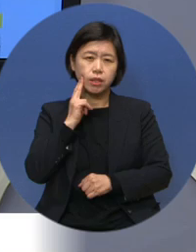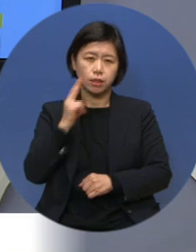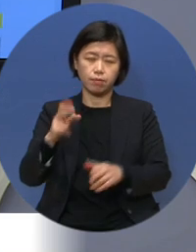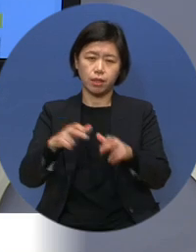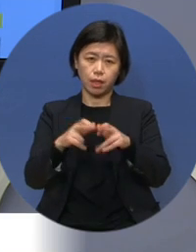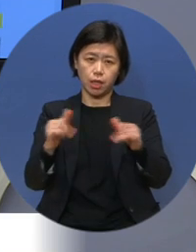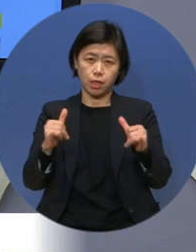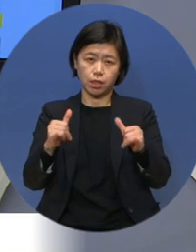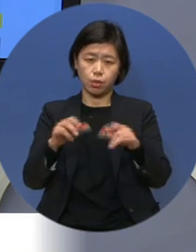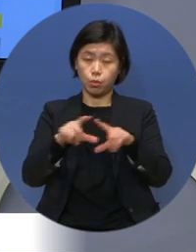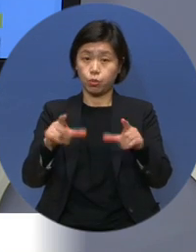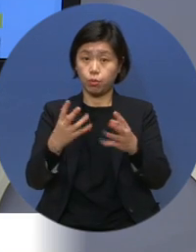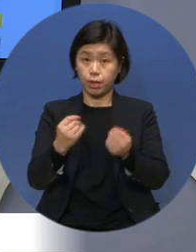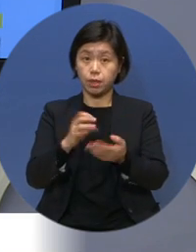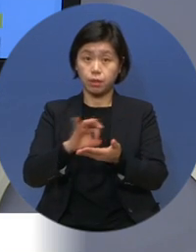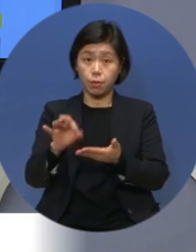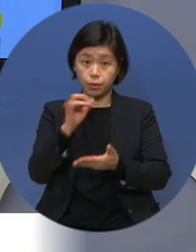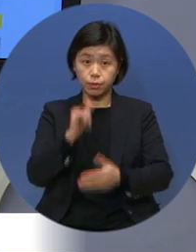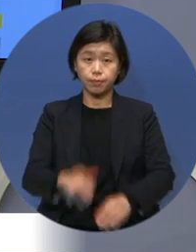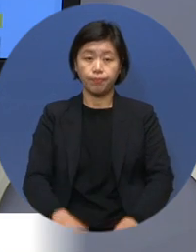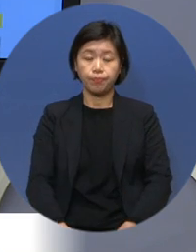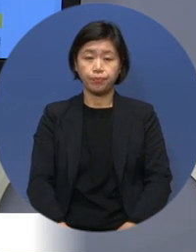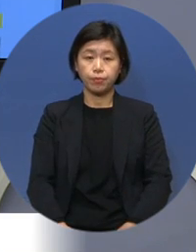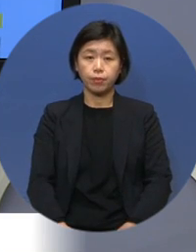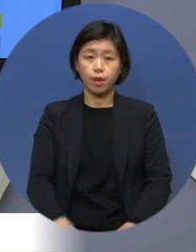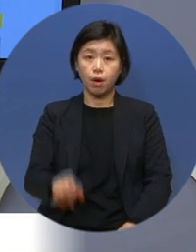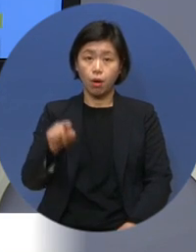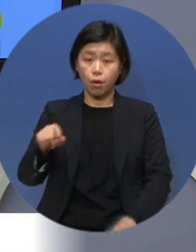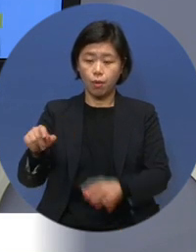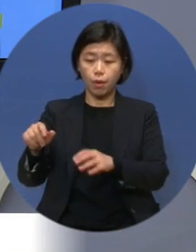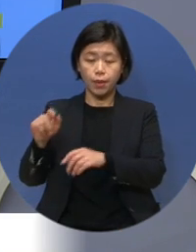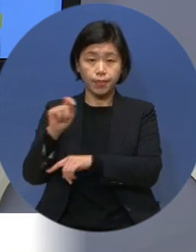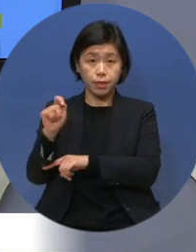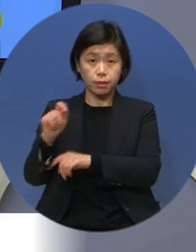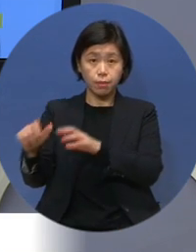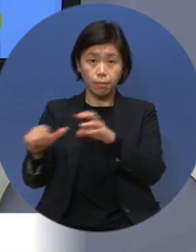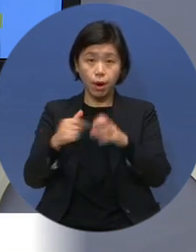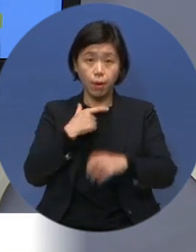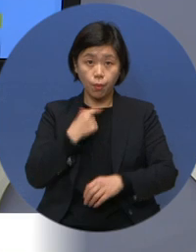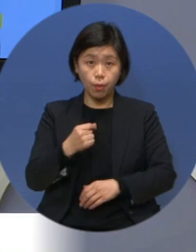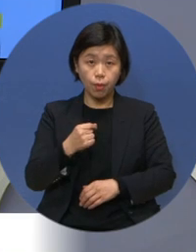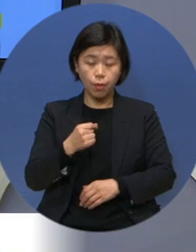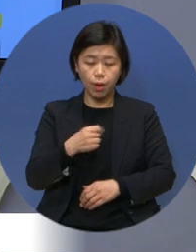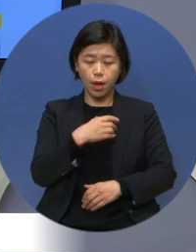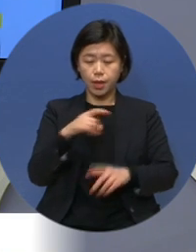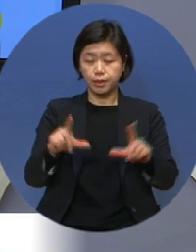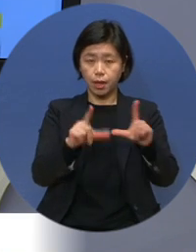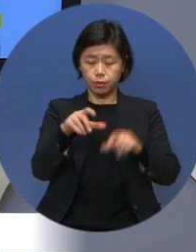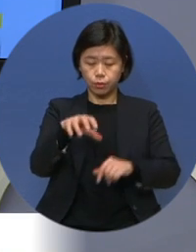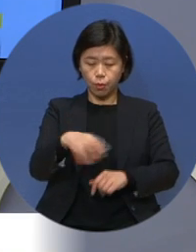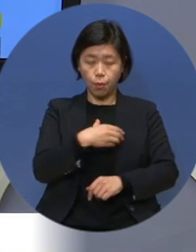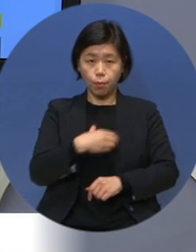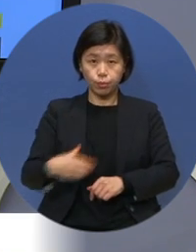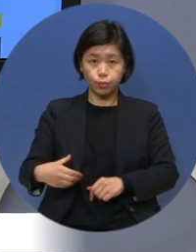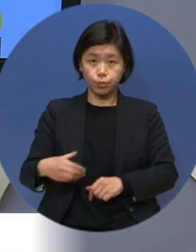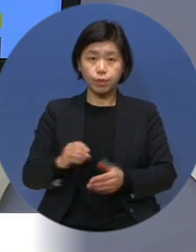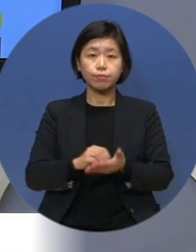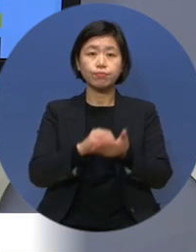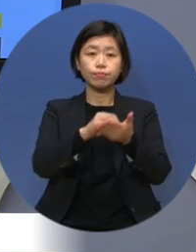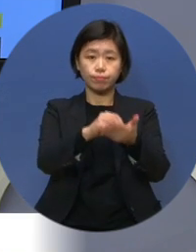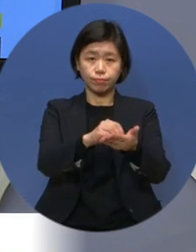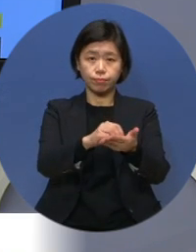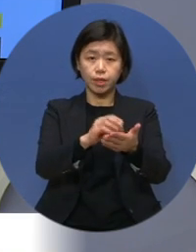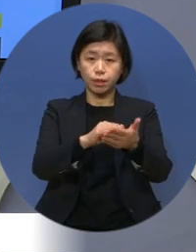택시를 이용하고자 할 경우 우선 관할 동 주민센터를 방문해 바우처 택시 이용 등록 신청을 한 후에